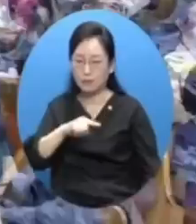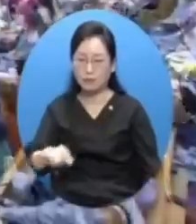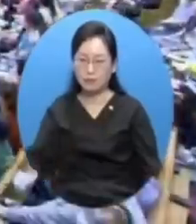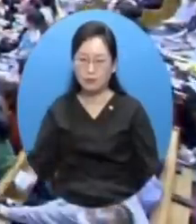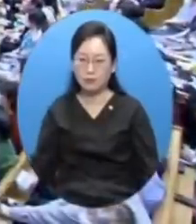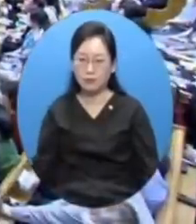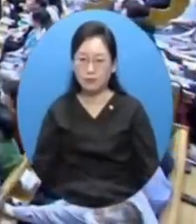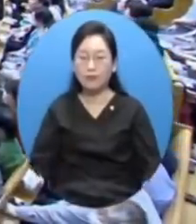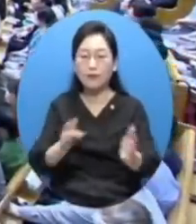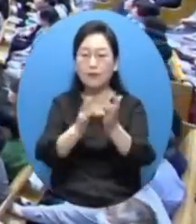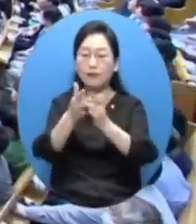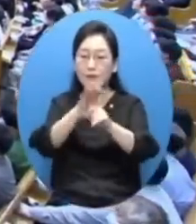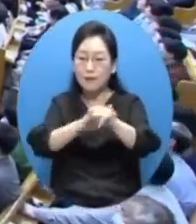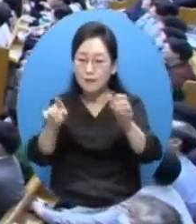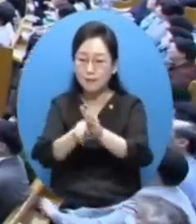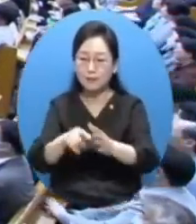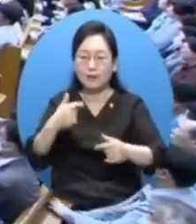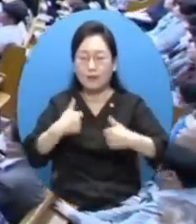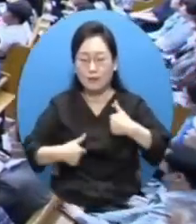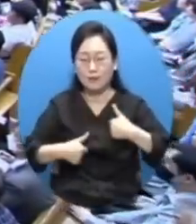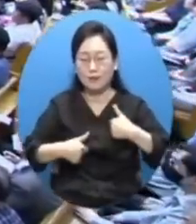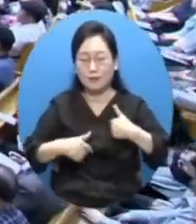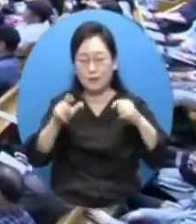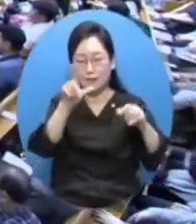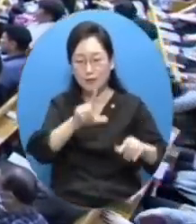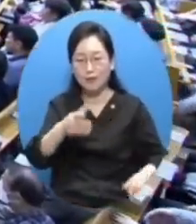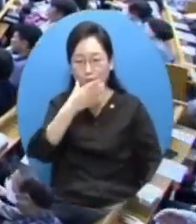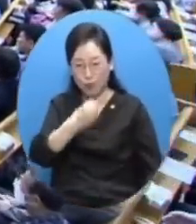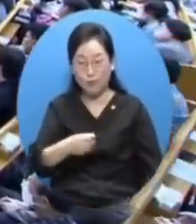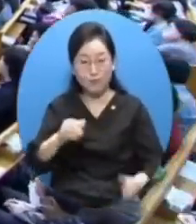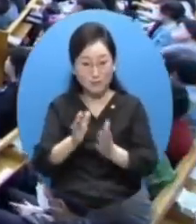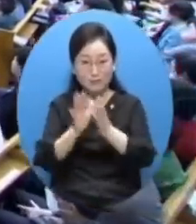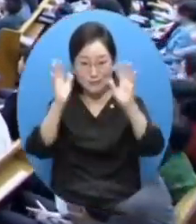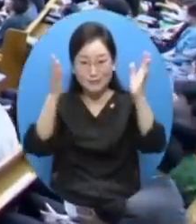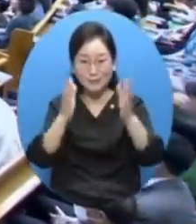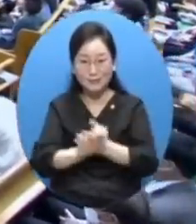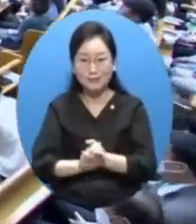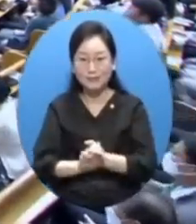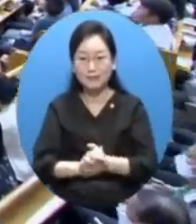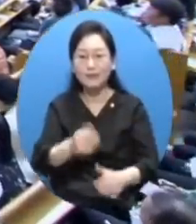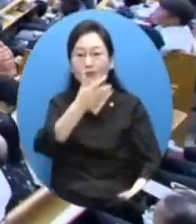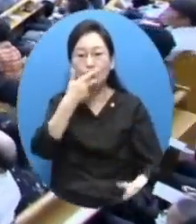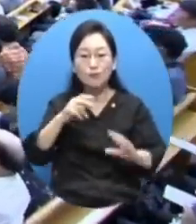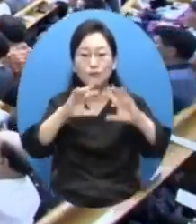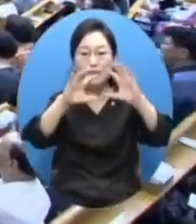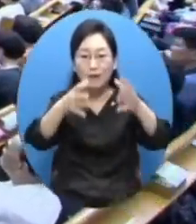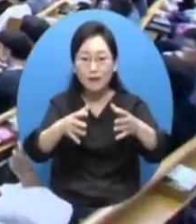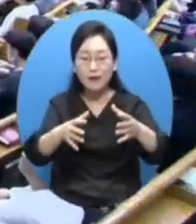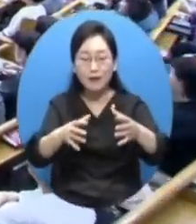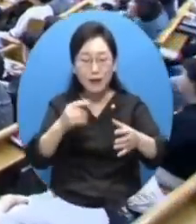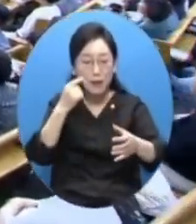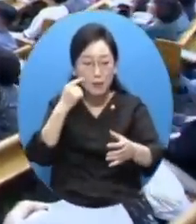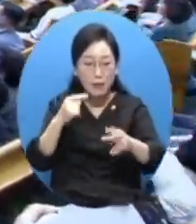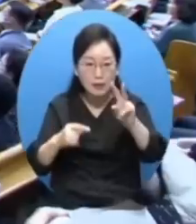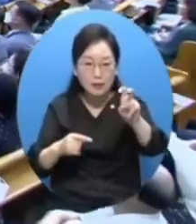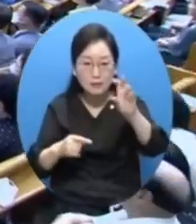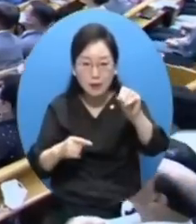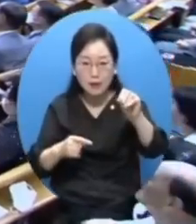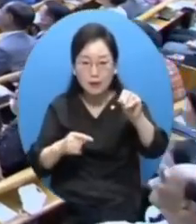예수 잘 믿고 기쁨으로 사는 것이 복입니다. 할렐루야. 그리고 영국에 20만 명이나 되는